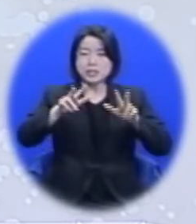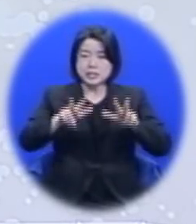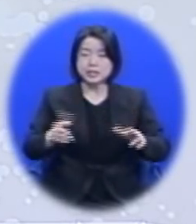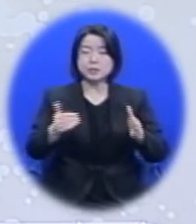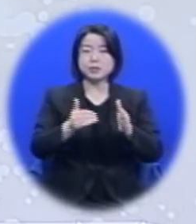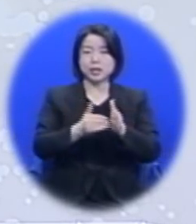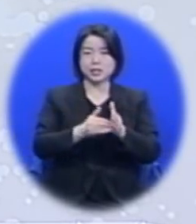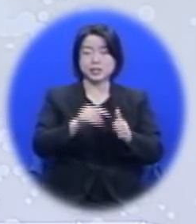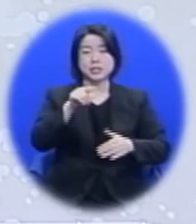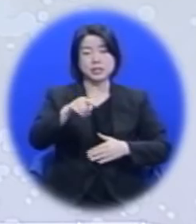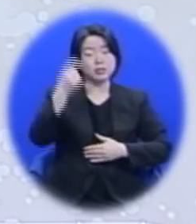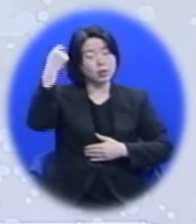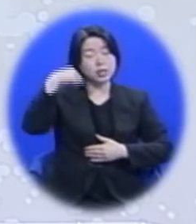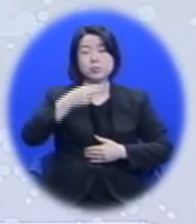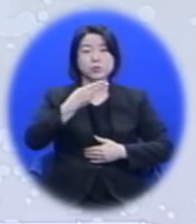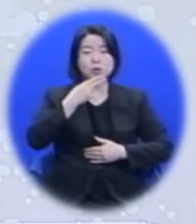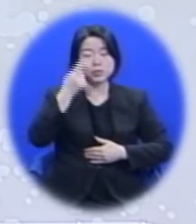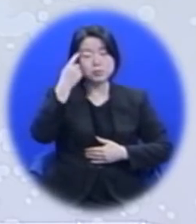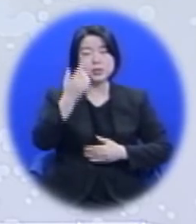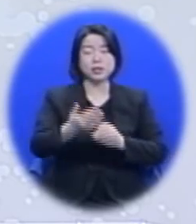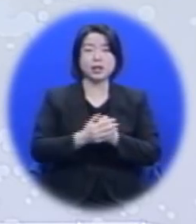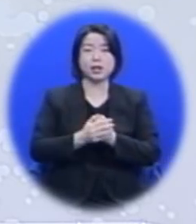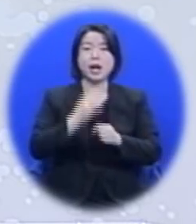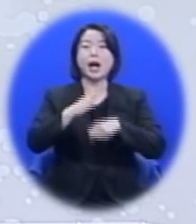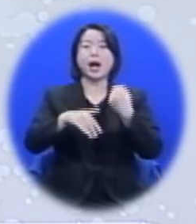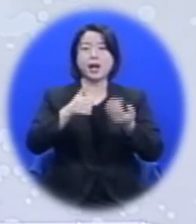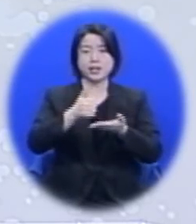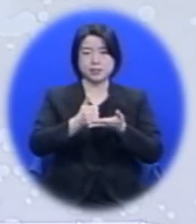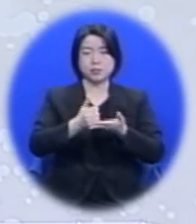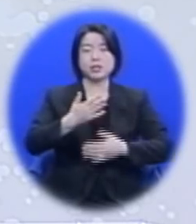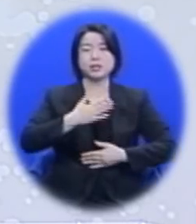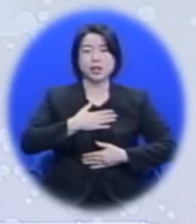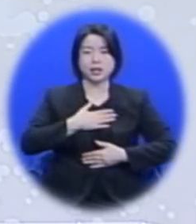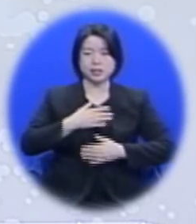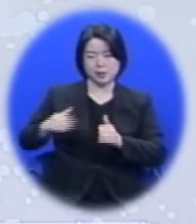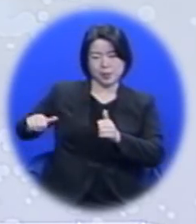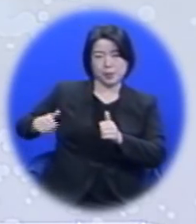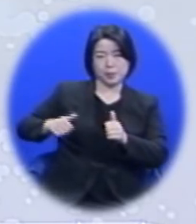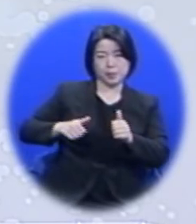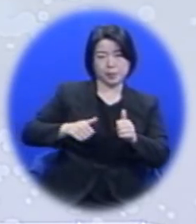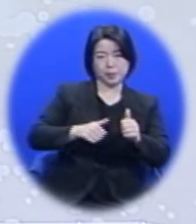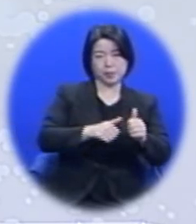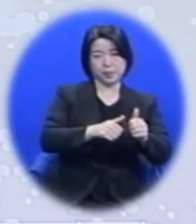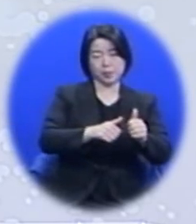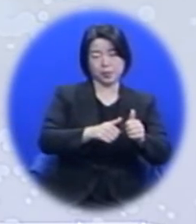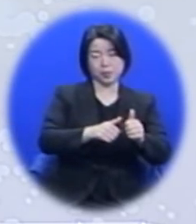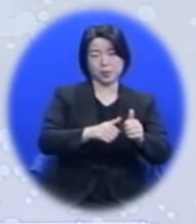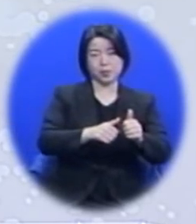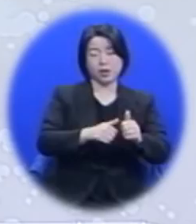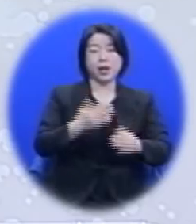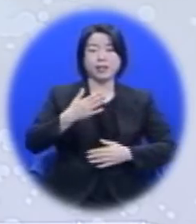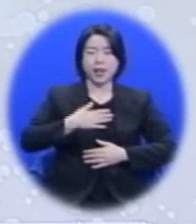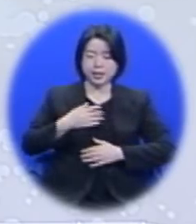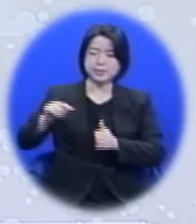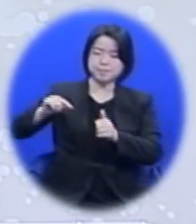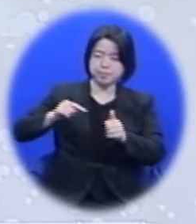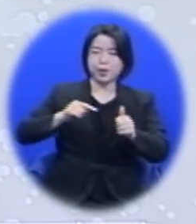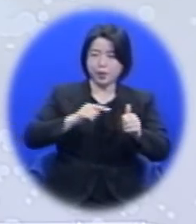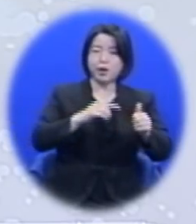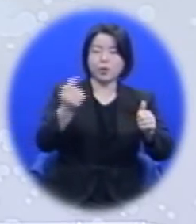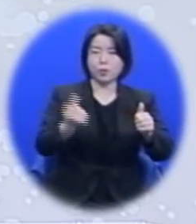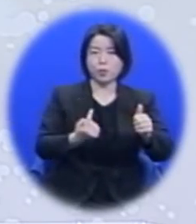느낌을 받아본 적 없습니까? 하나님이 나를 뒤쫓아오고 계시잖아. 나를 추적해오고